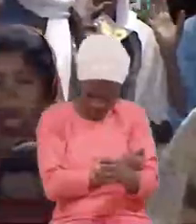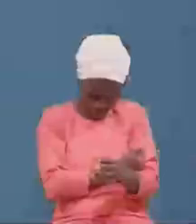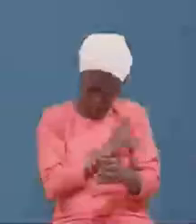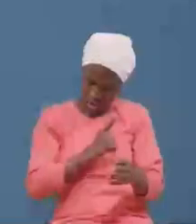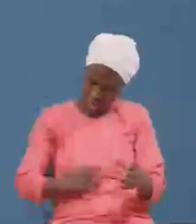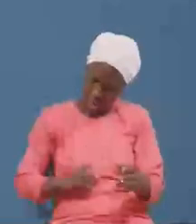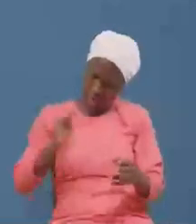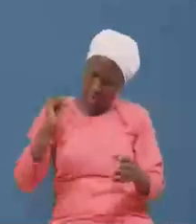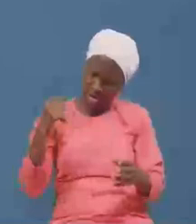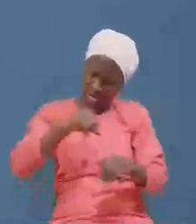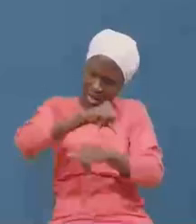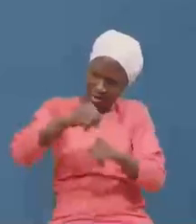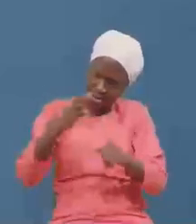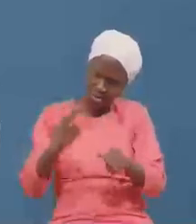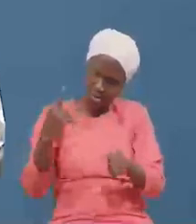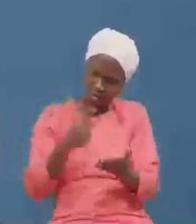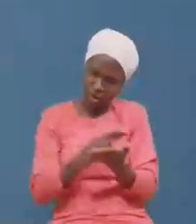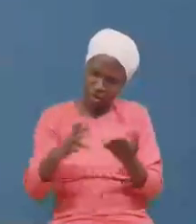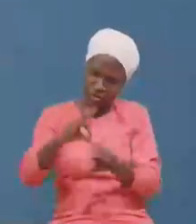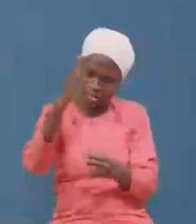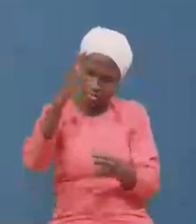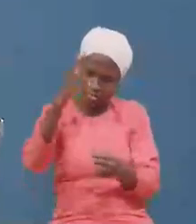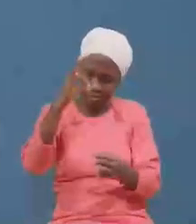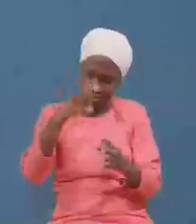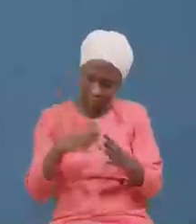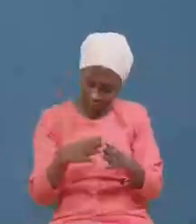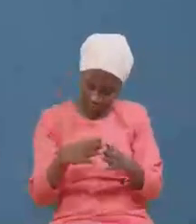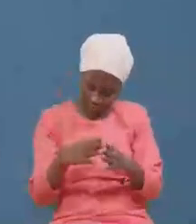Seigneur, par l'onction du Saint-Esprit,